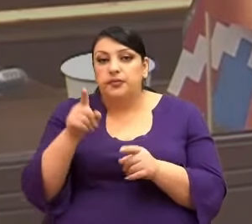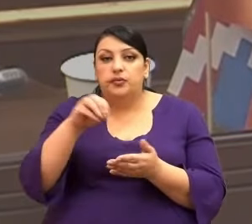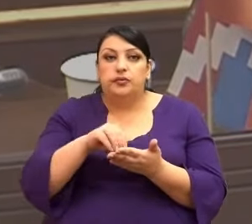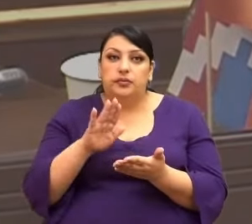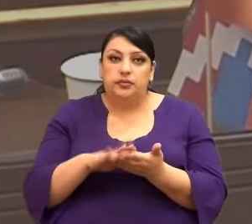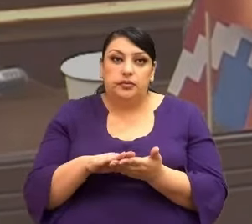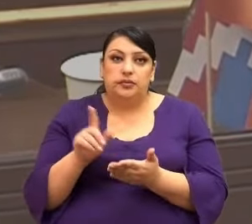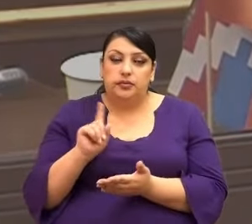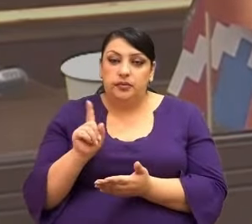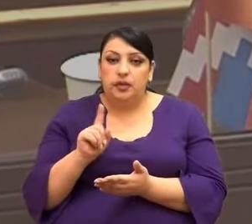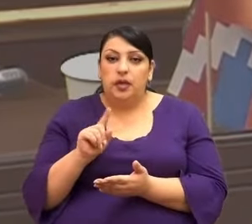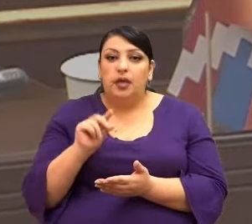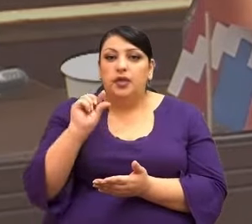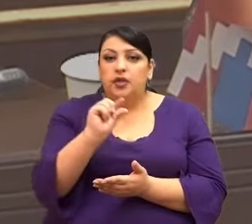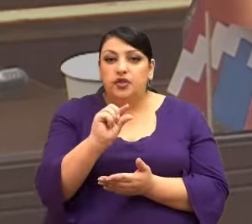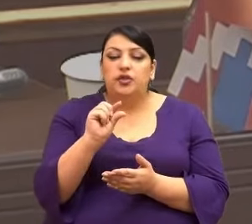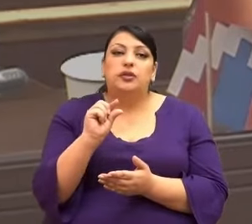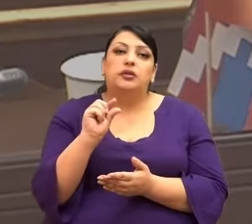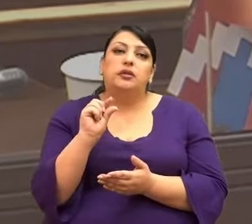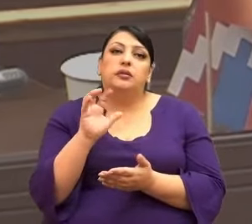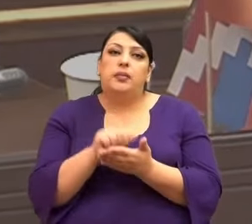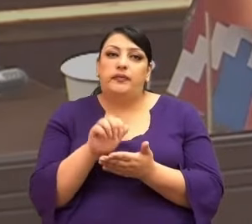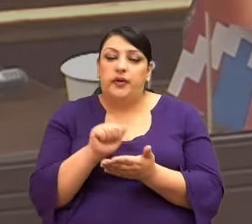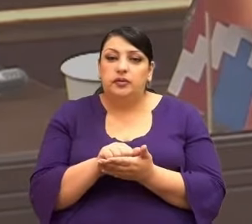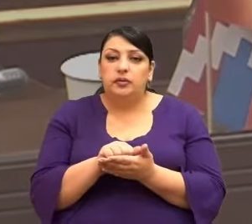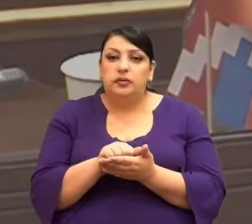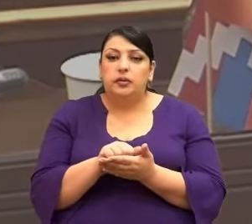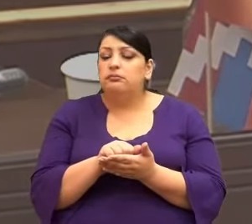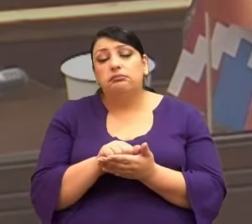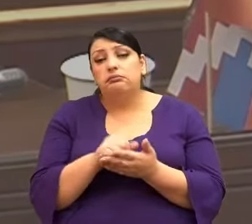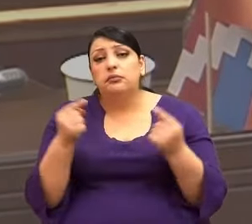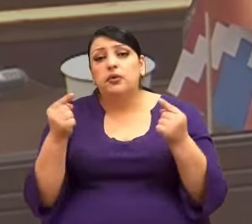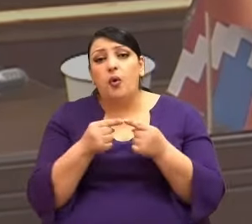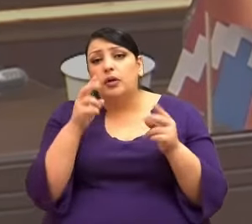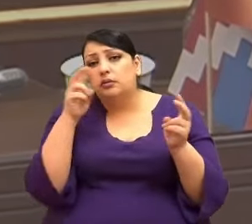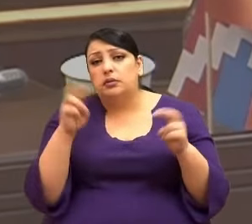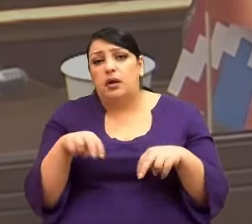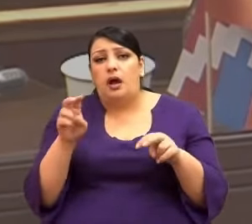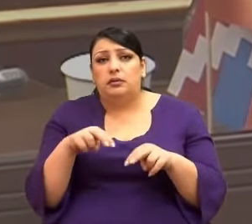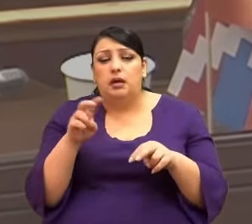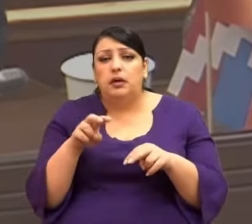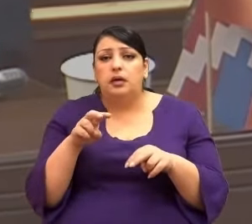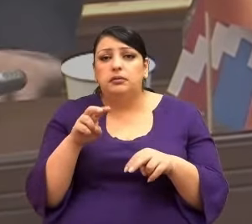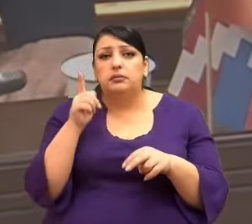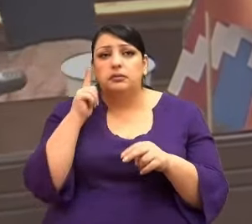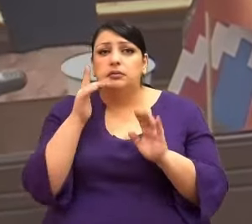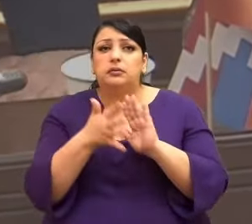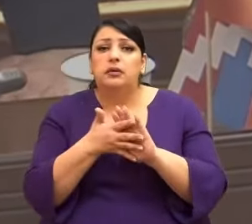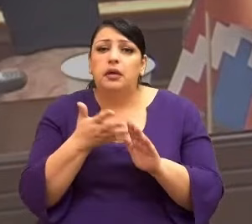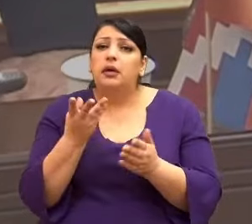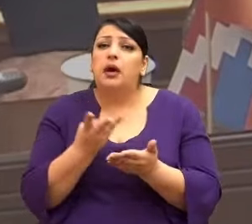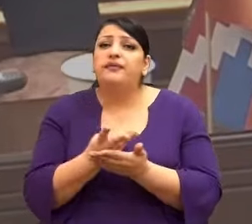եք չնչիներ զբաղվածության վրա ազդեցություն, կոնկրետ գնահատական, այդ թվում նաև